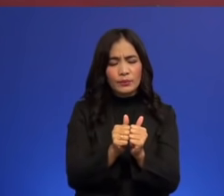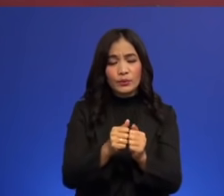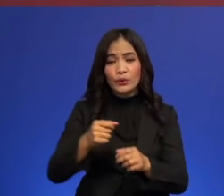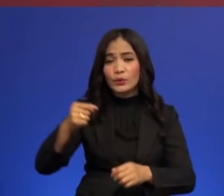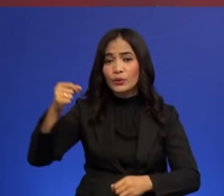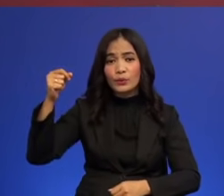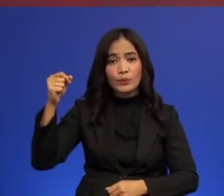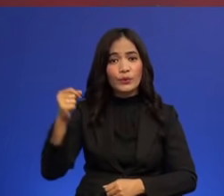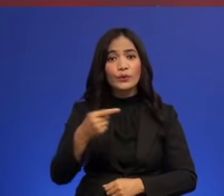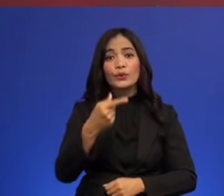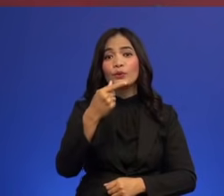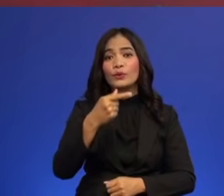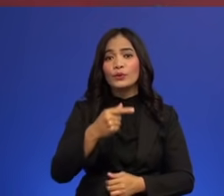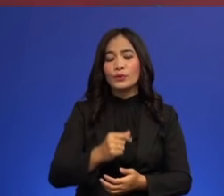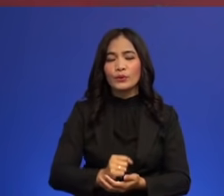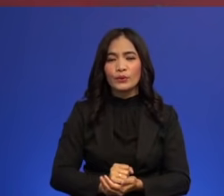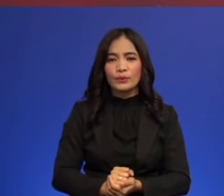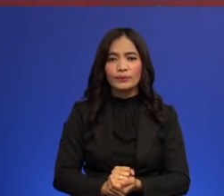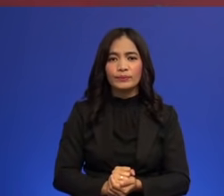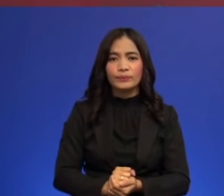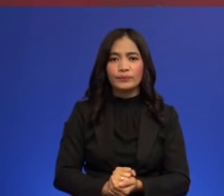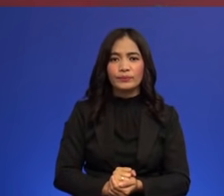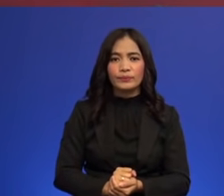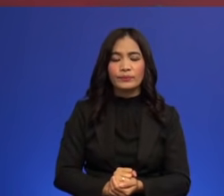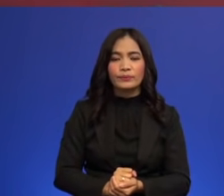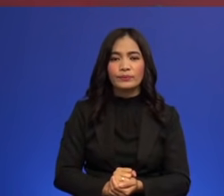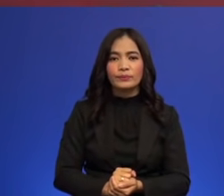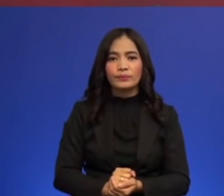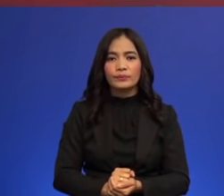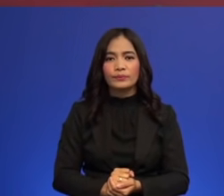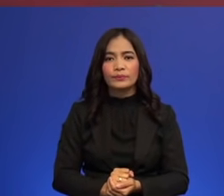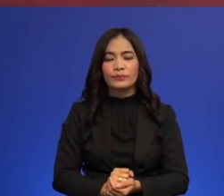dengan buru-buru.